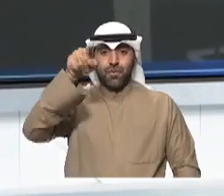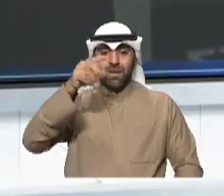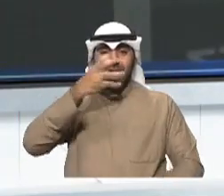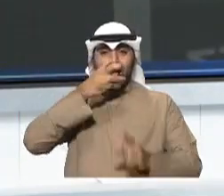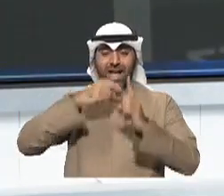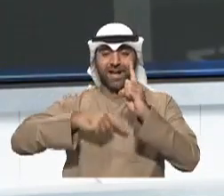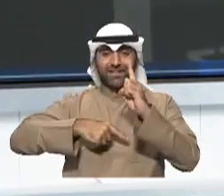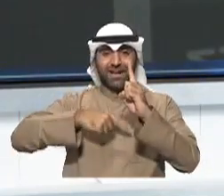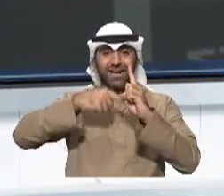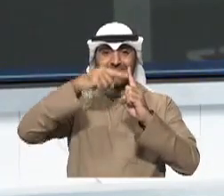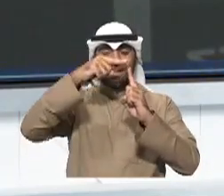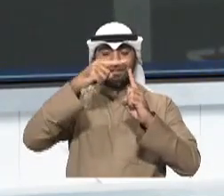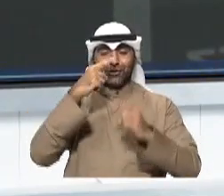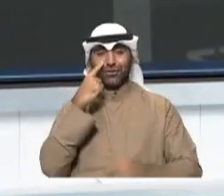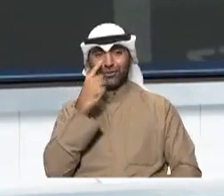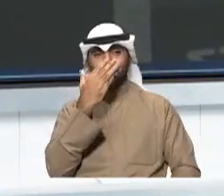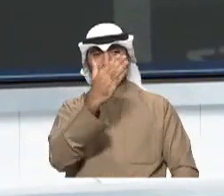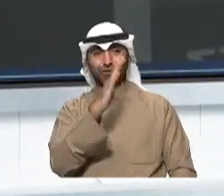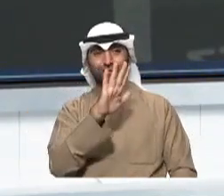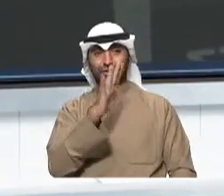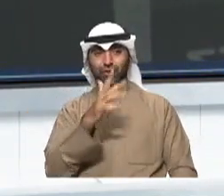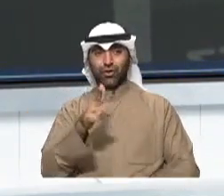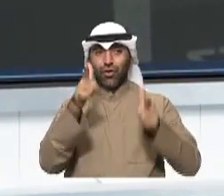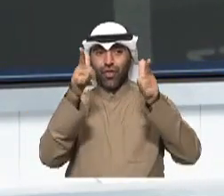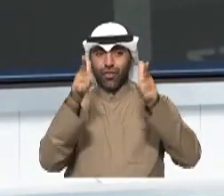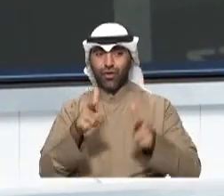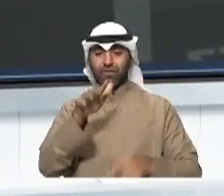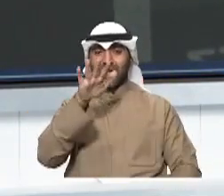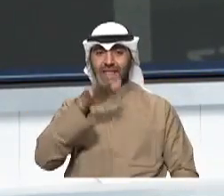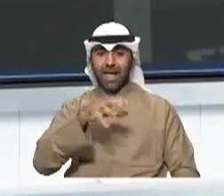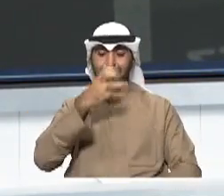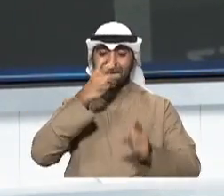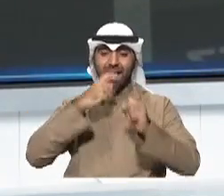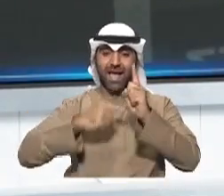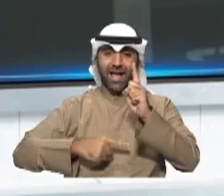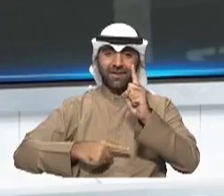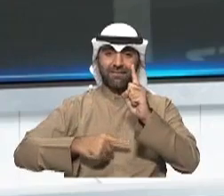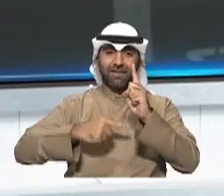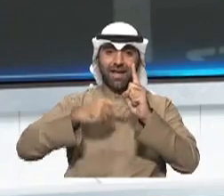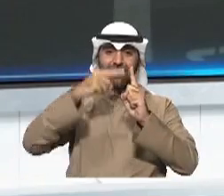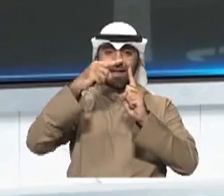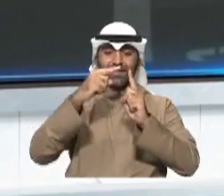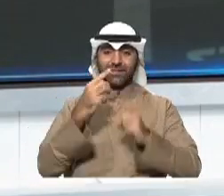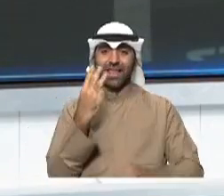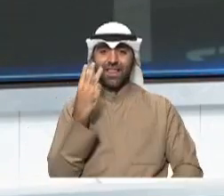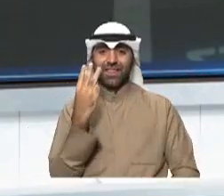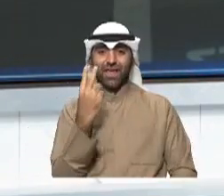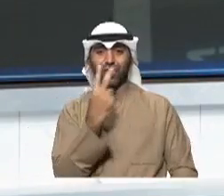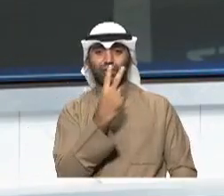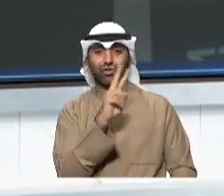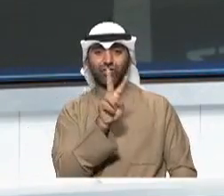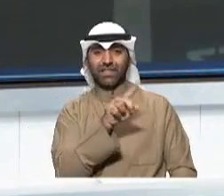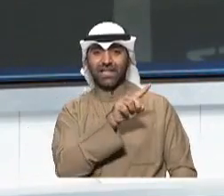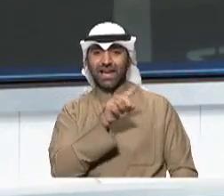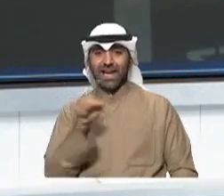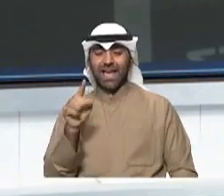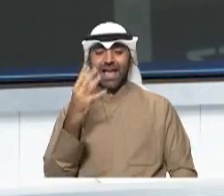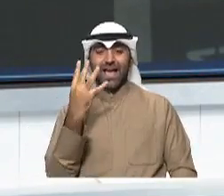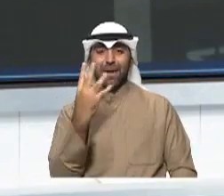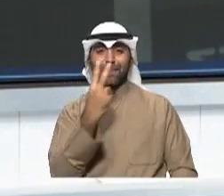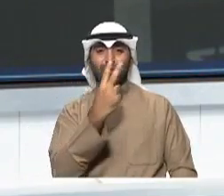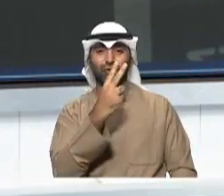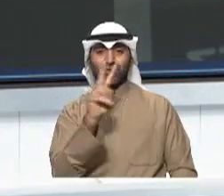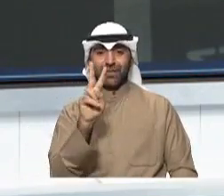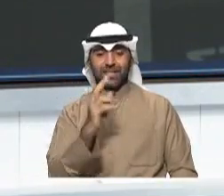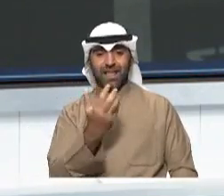5 أيام القادمة بمشيئة الله، أجواء يومي الثلاثة والأربعة السماء صحو بشكل عام، الرياح شمالية غربية إلى متقلبة